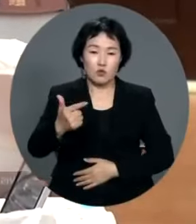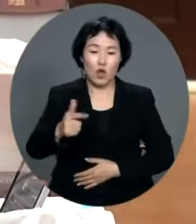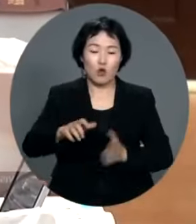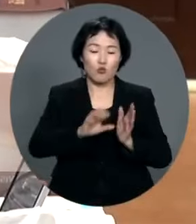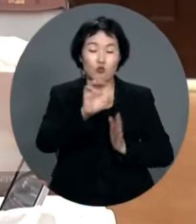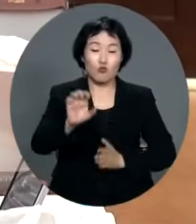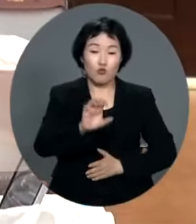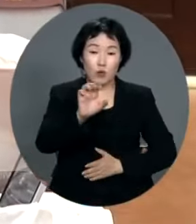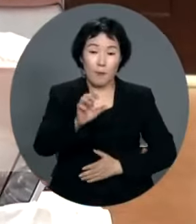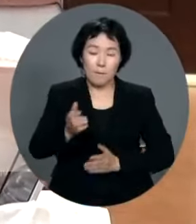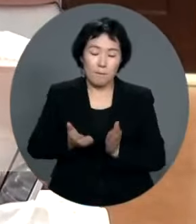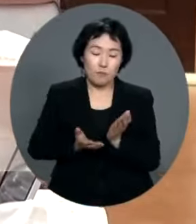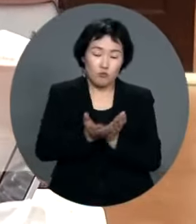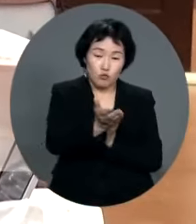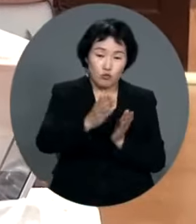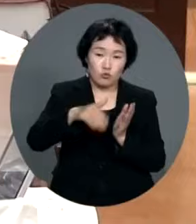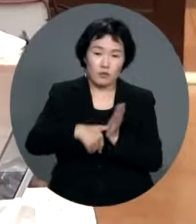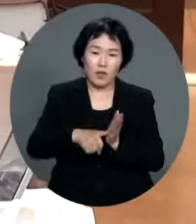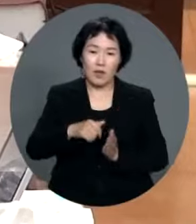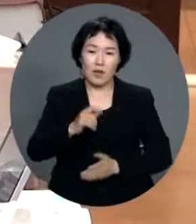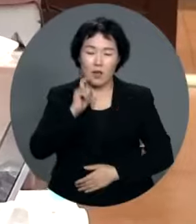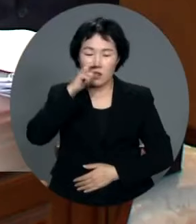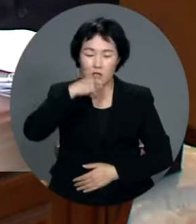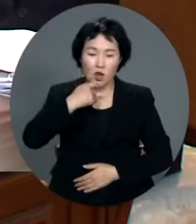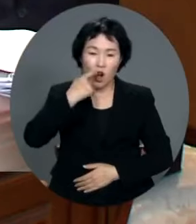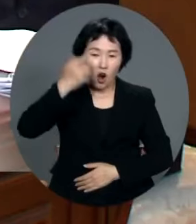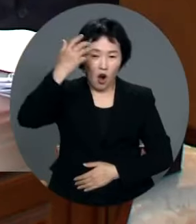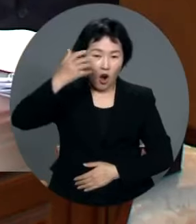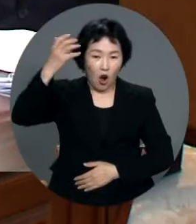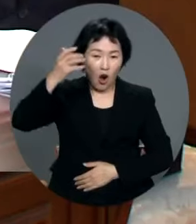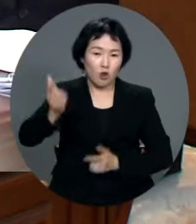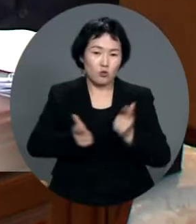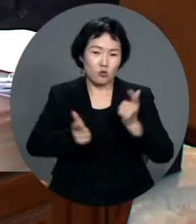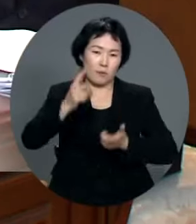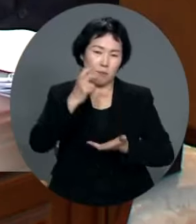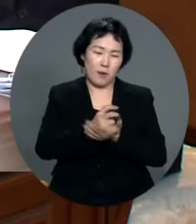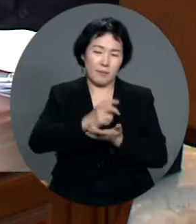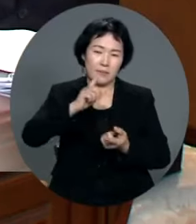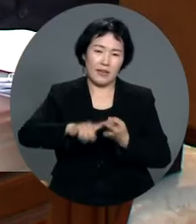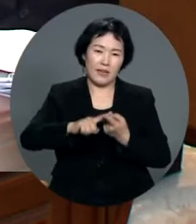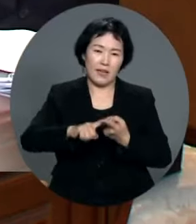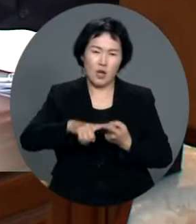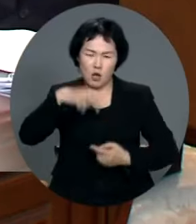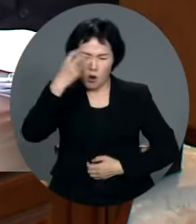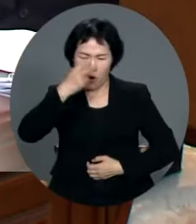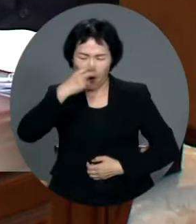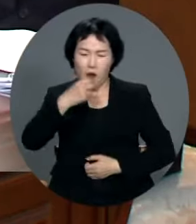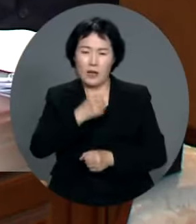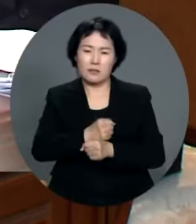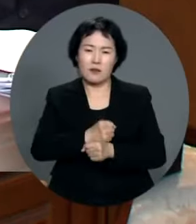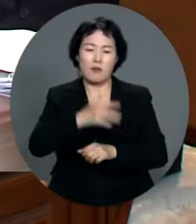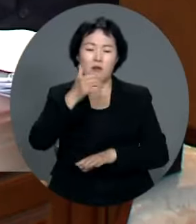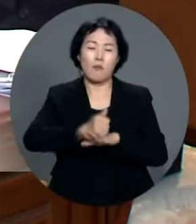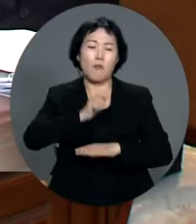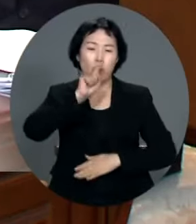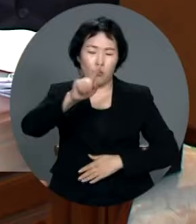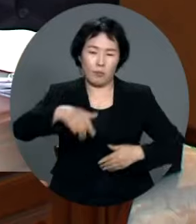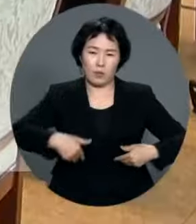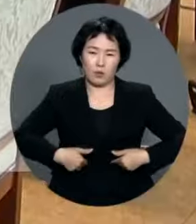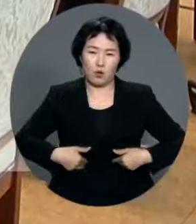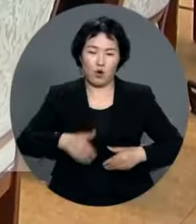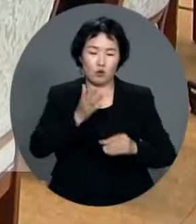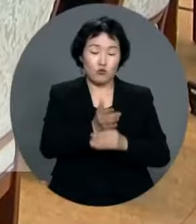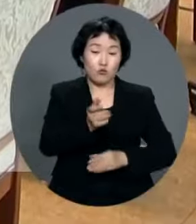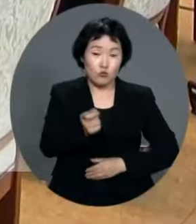유럽연합에 수출하려면 탄소 국경 조정 제도에 따라 탄소 배출량을 측정하고 이를 보고해야 하는데